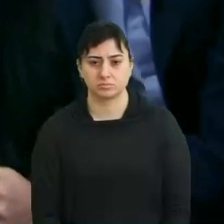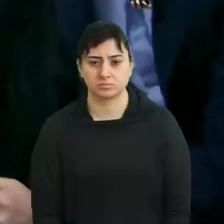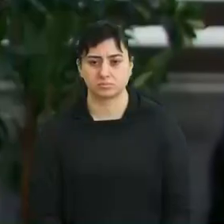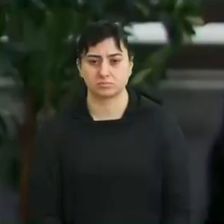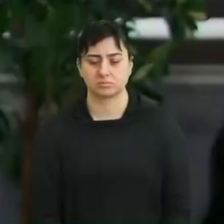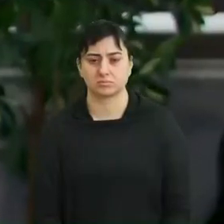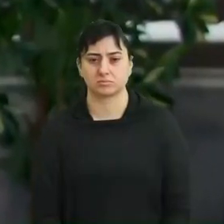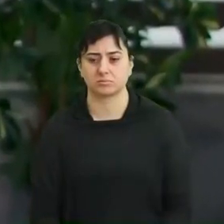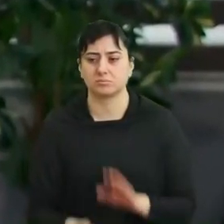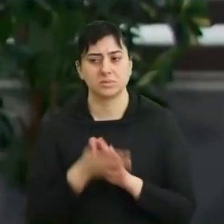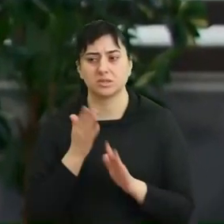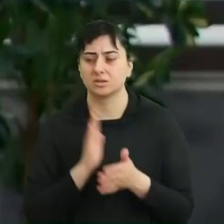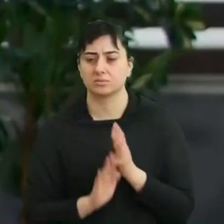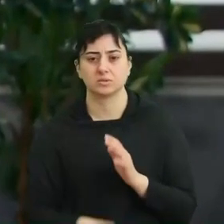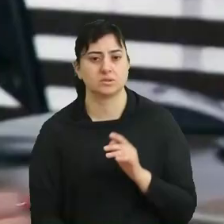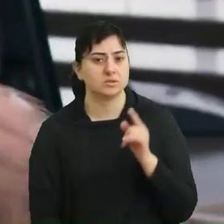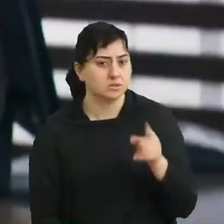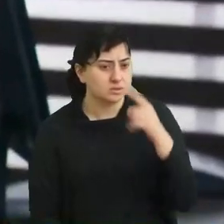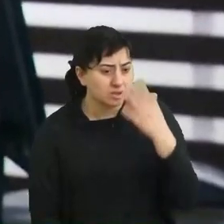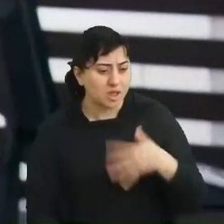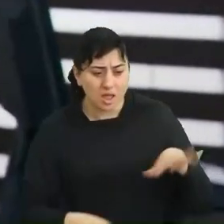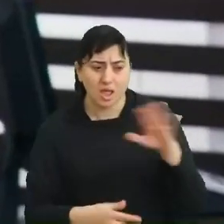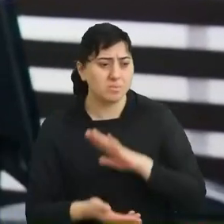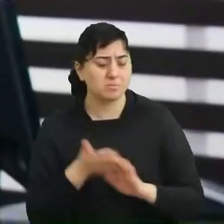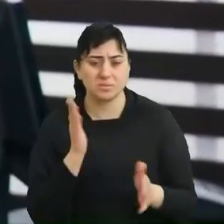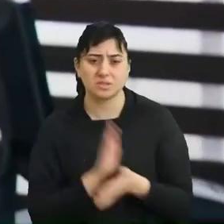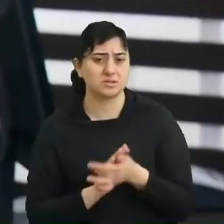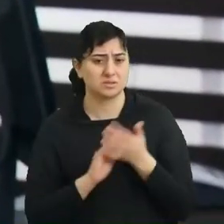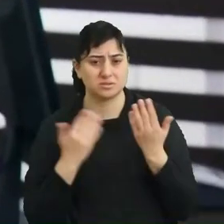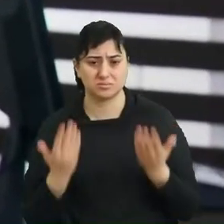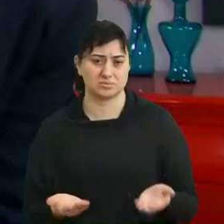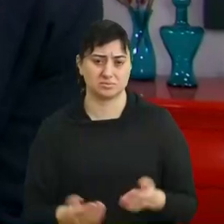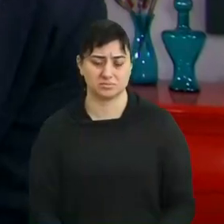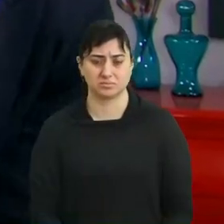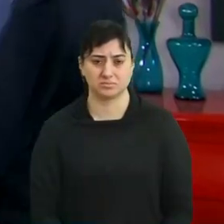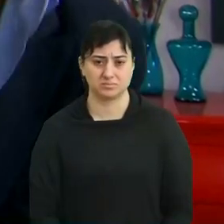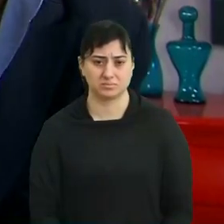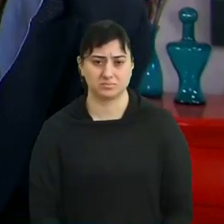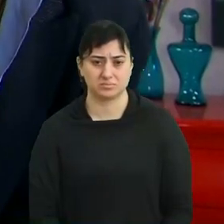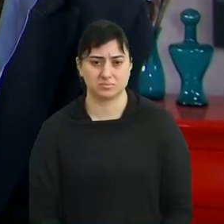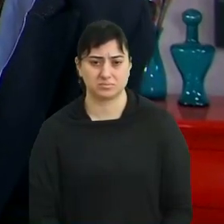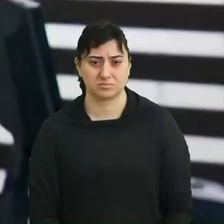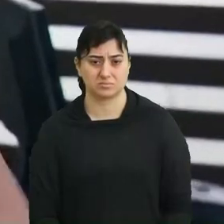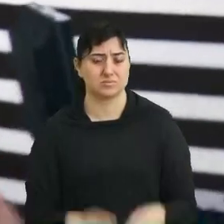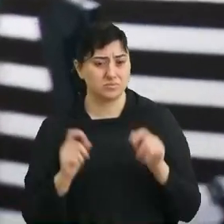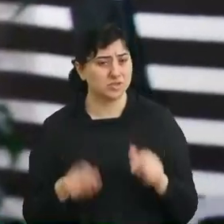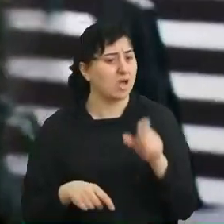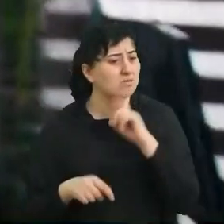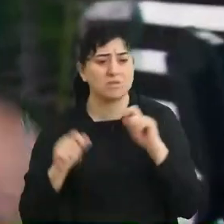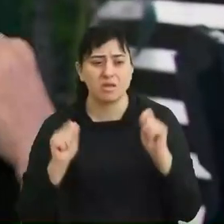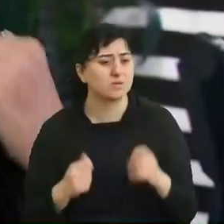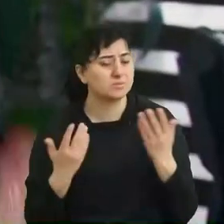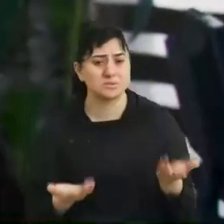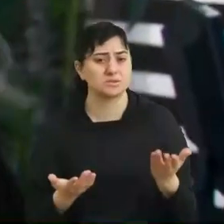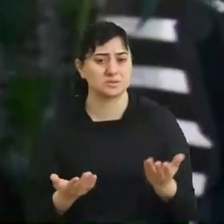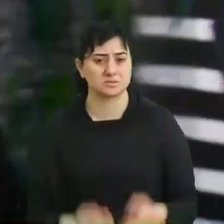Bittim. Yalnız sadece sen değil biz de bittik Marshmallow'um ya. Nasıl yani böyle bir hata yaptın